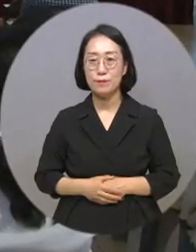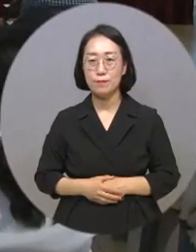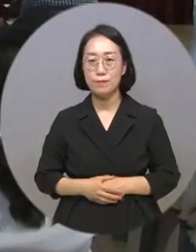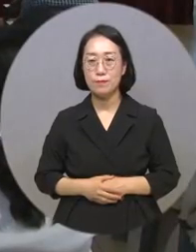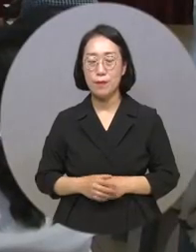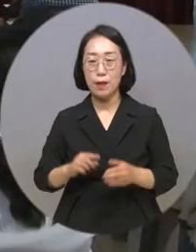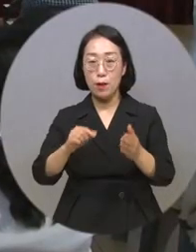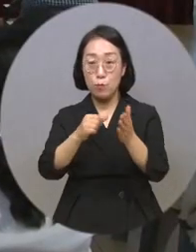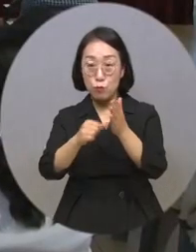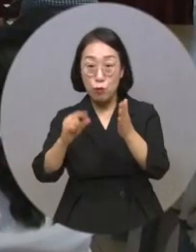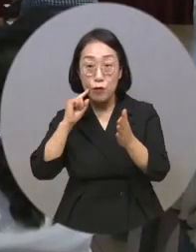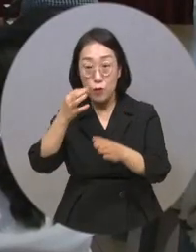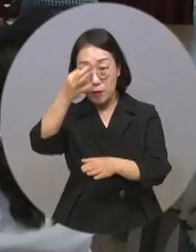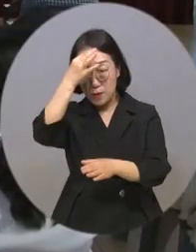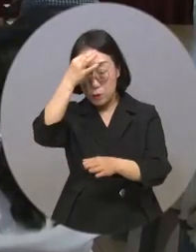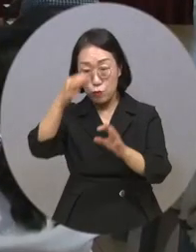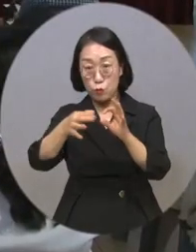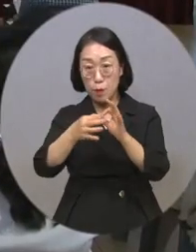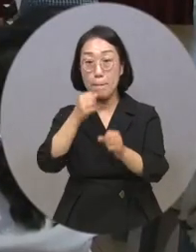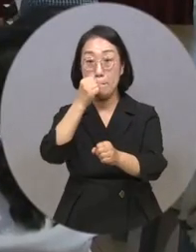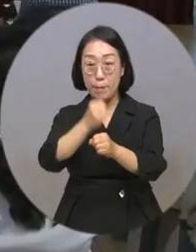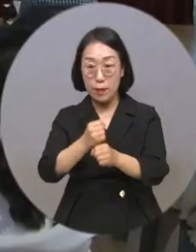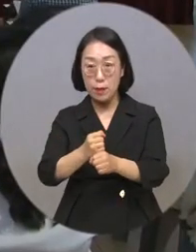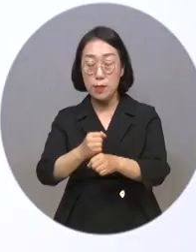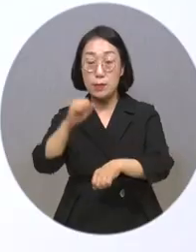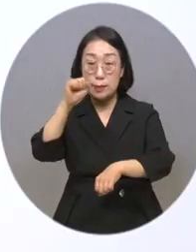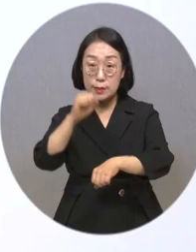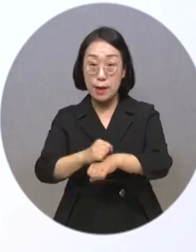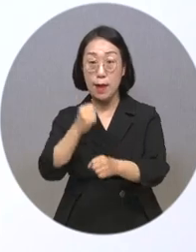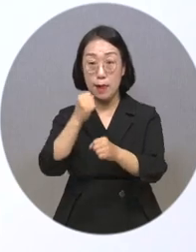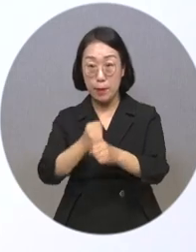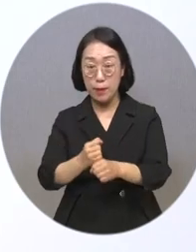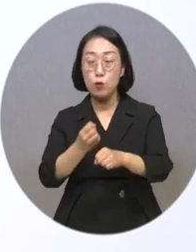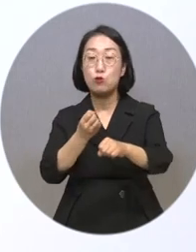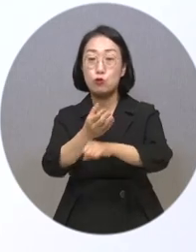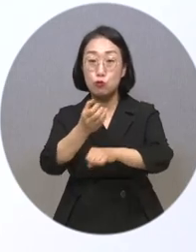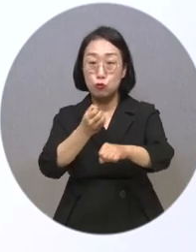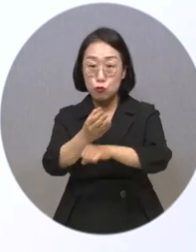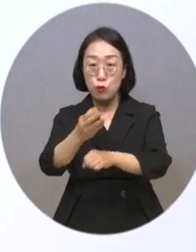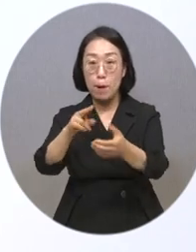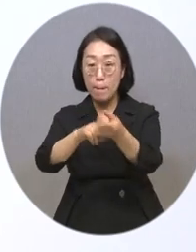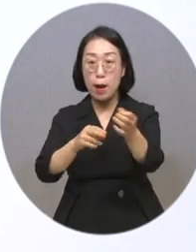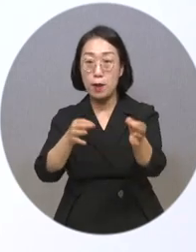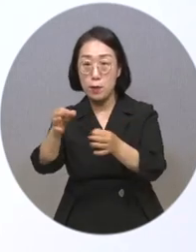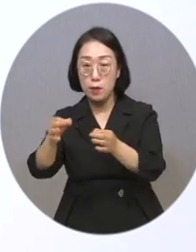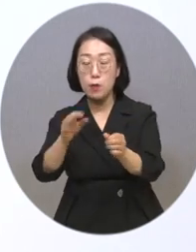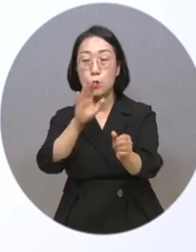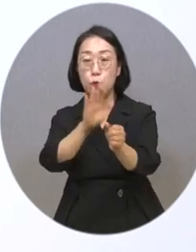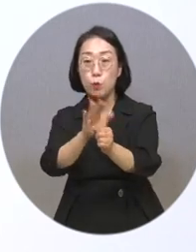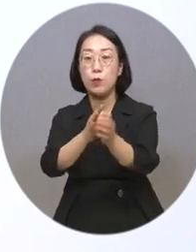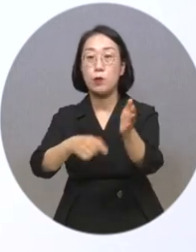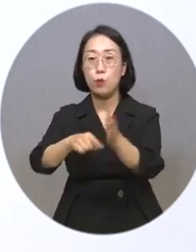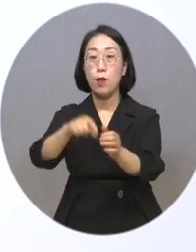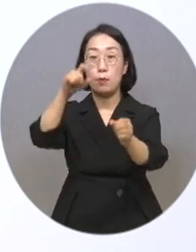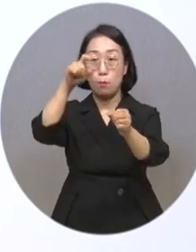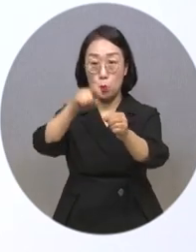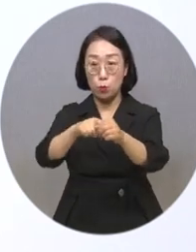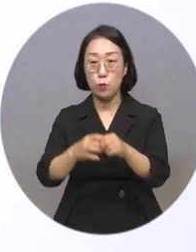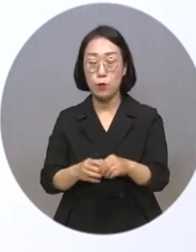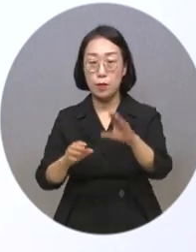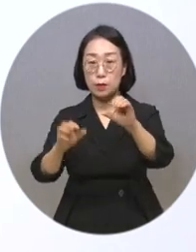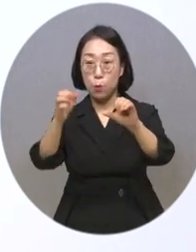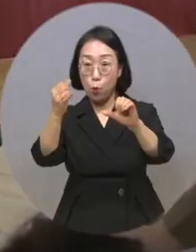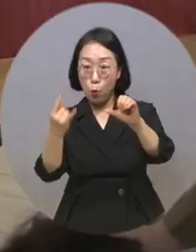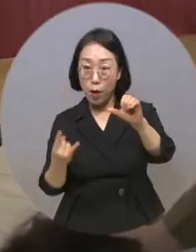공예산업의 발전을 도모하고 우수 공예품의 수출 및 판로 기반 조성을 위해 마련한